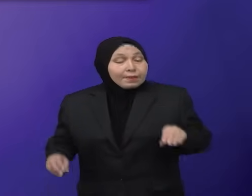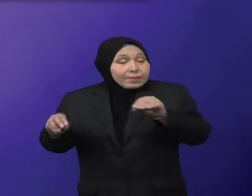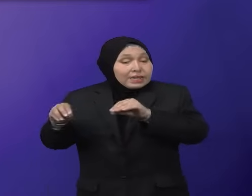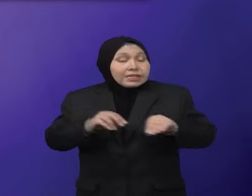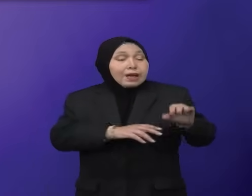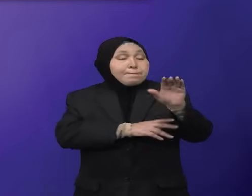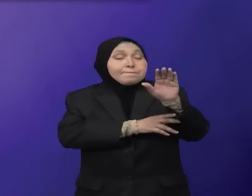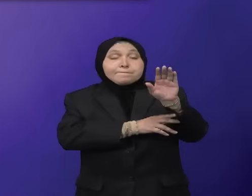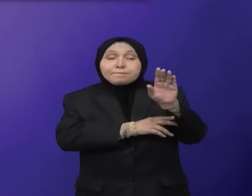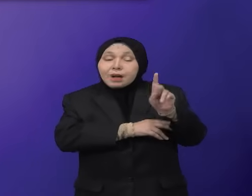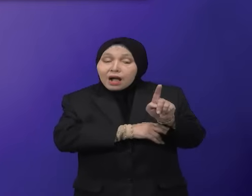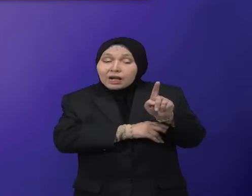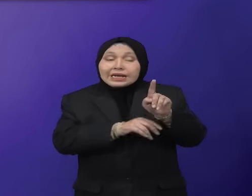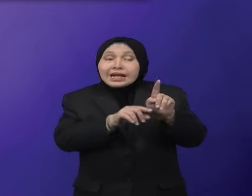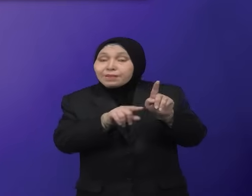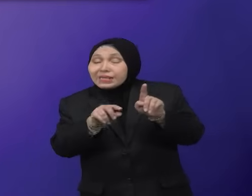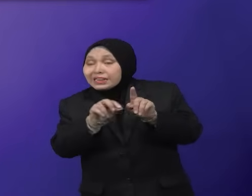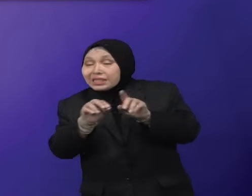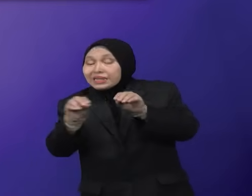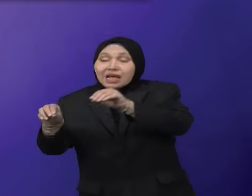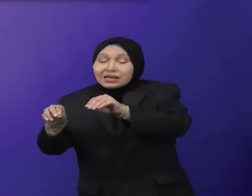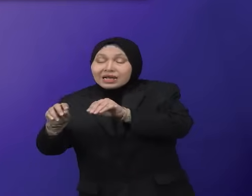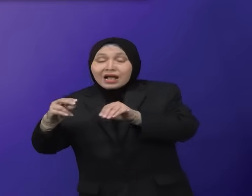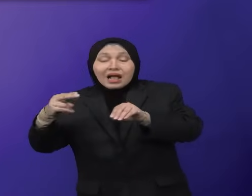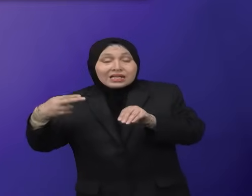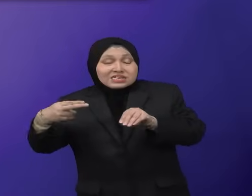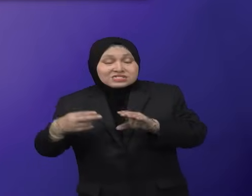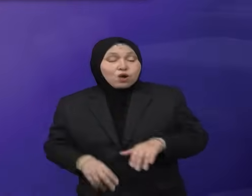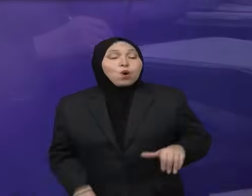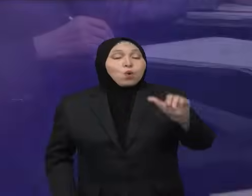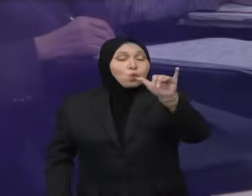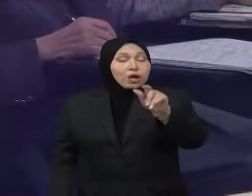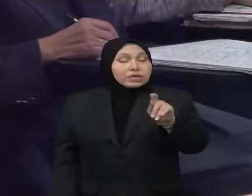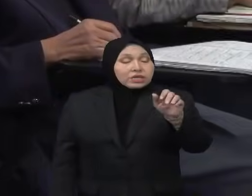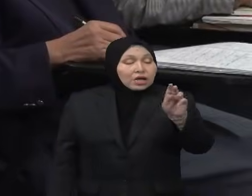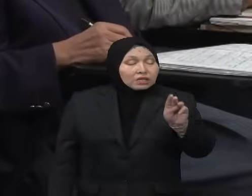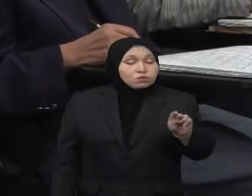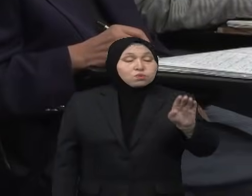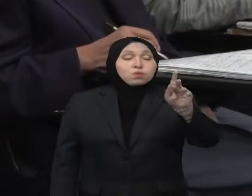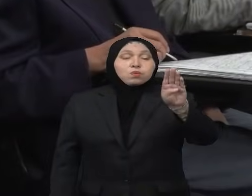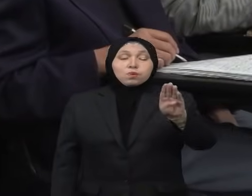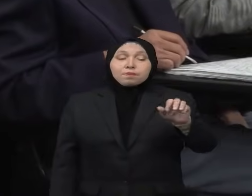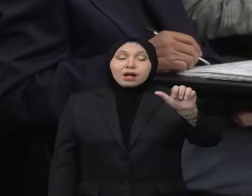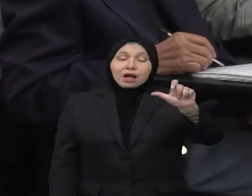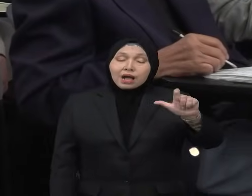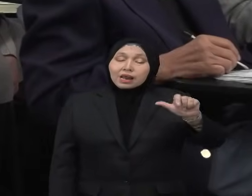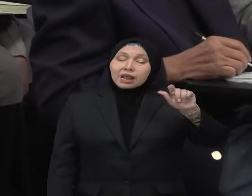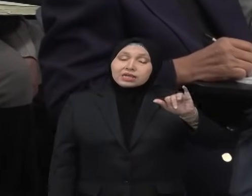ba ke ain tu. Wa yatuba alaikum. Wa